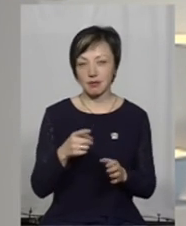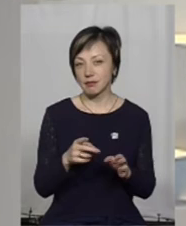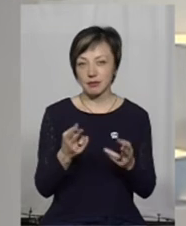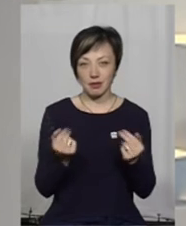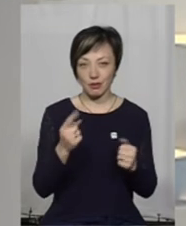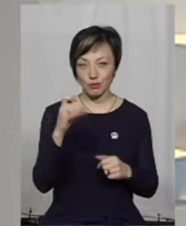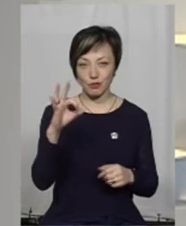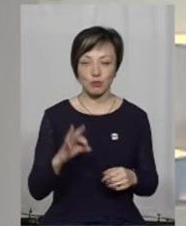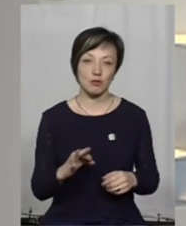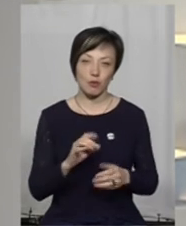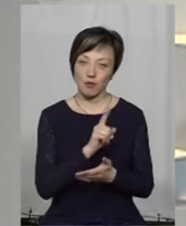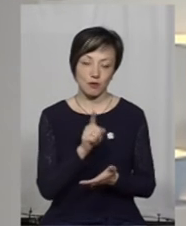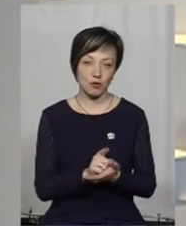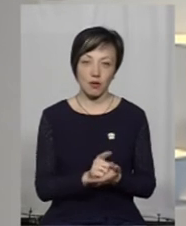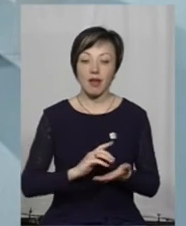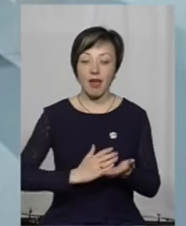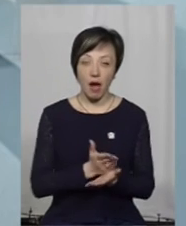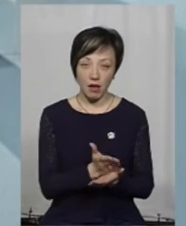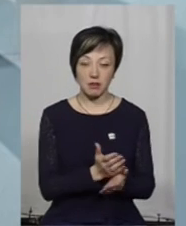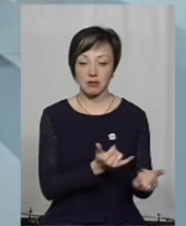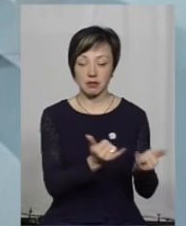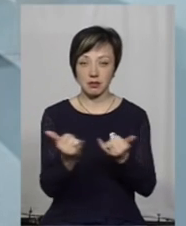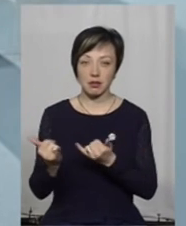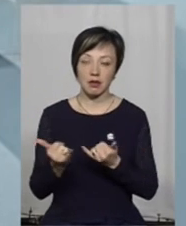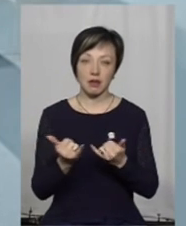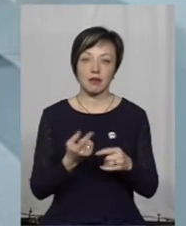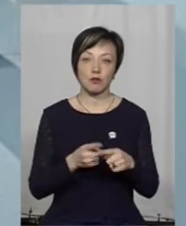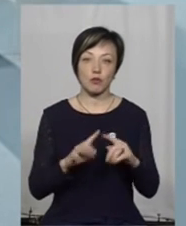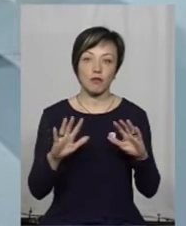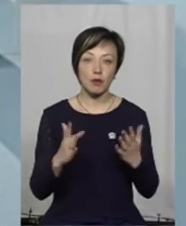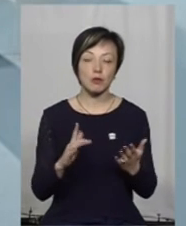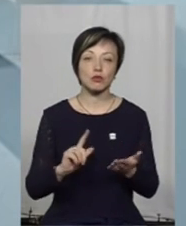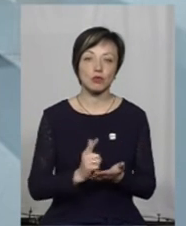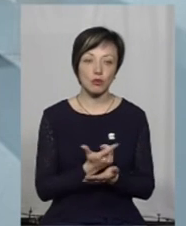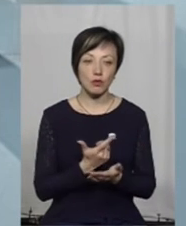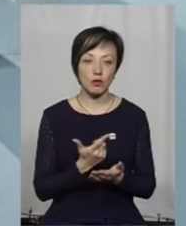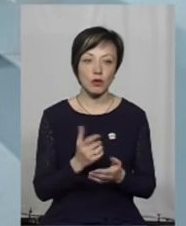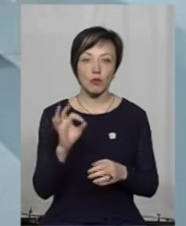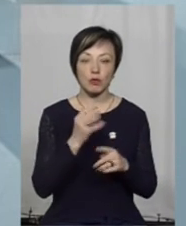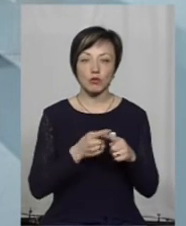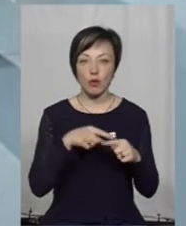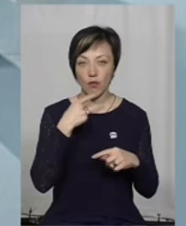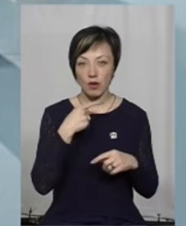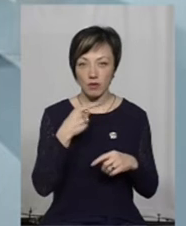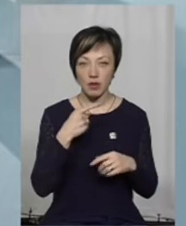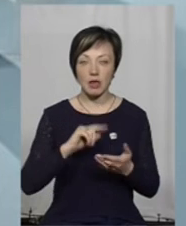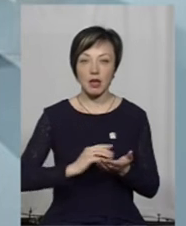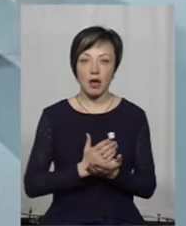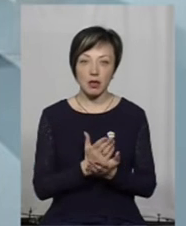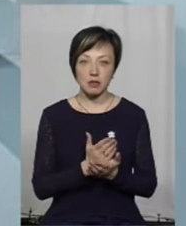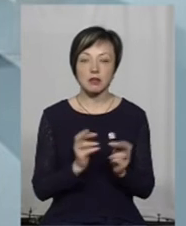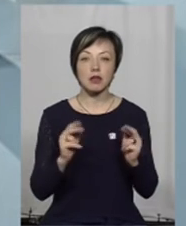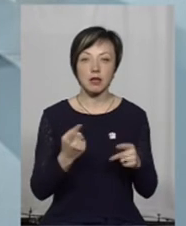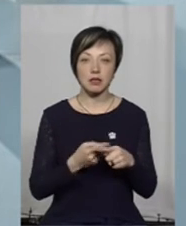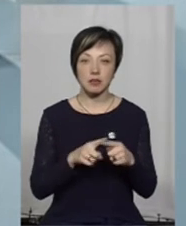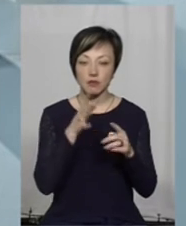без обов'язково. Якість в даному випадку, знову ж то, про що я говорю, якість в нас яким